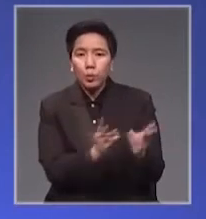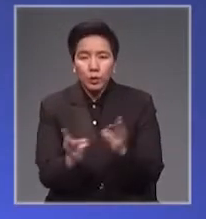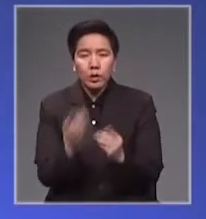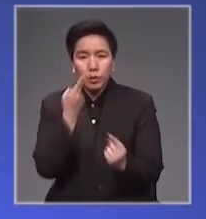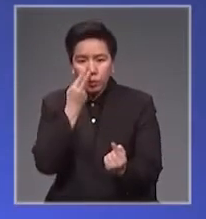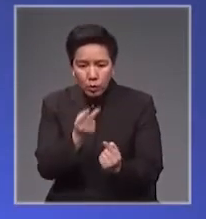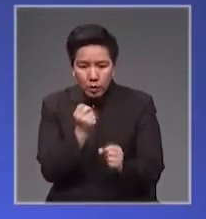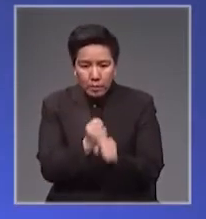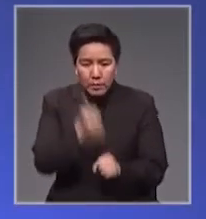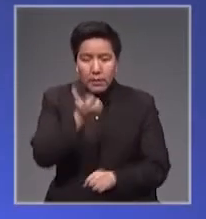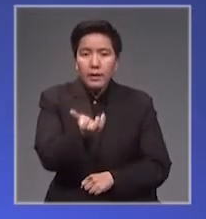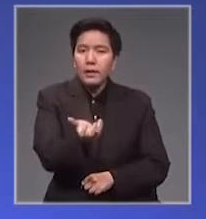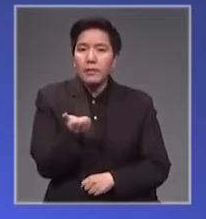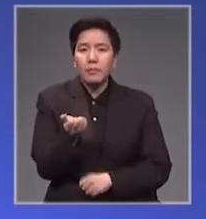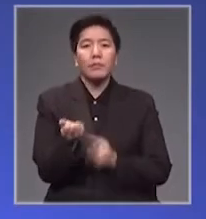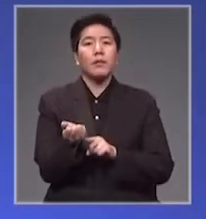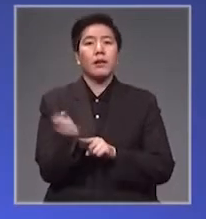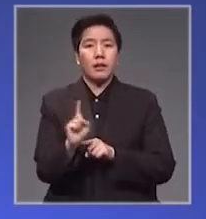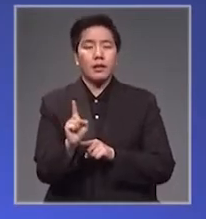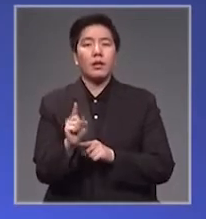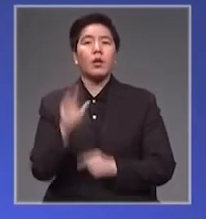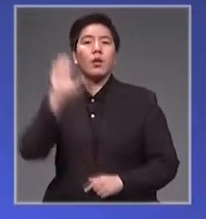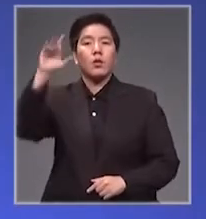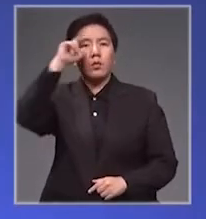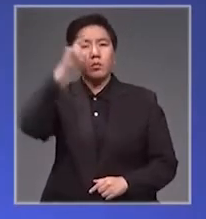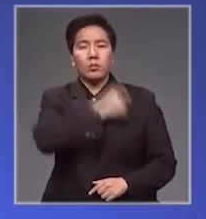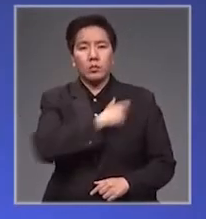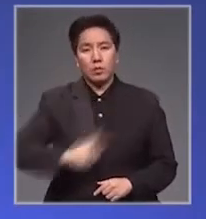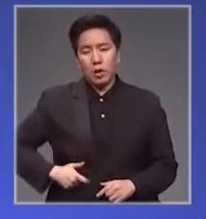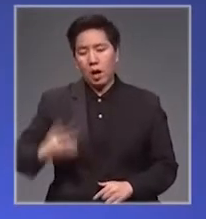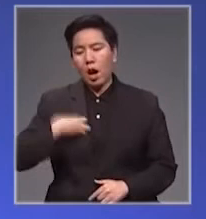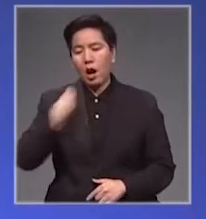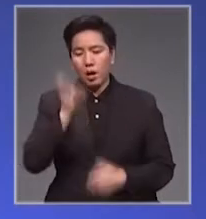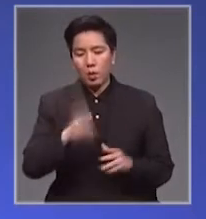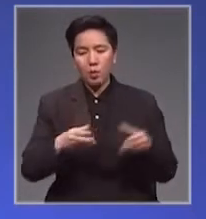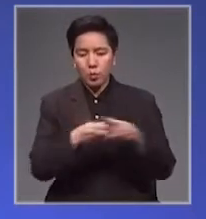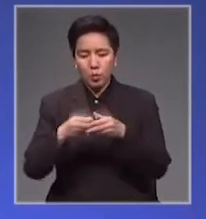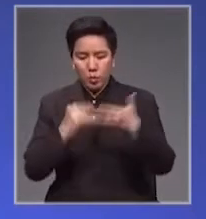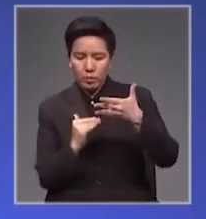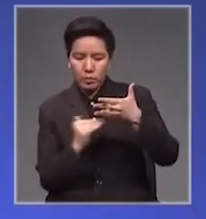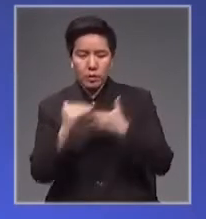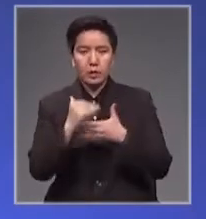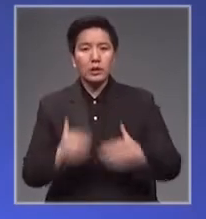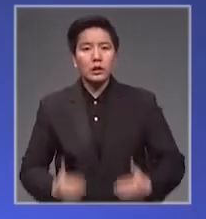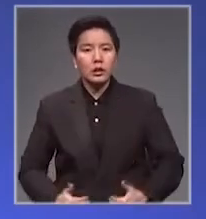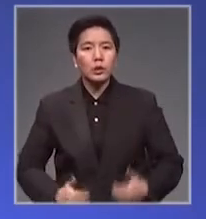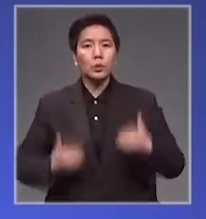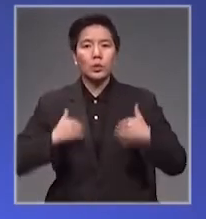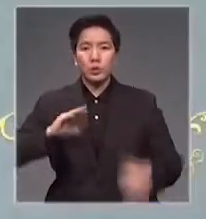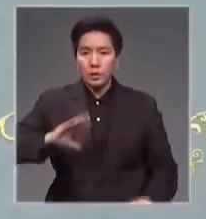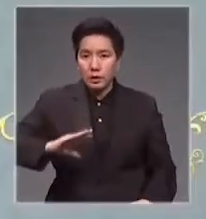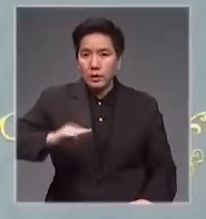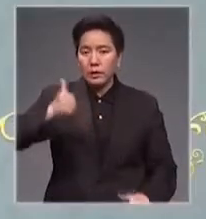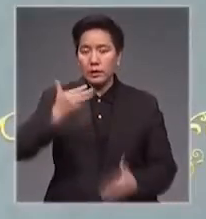ผลสัมฤทธิ์ของศาสตร์พระราชาที่ทรงมีพระราชประสงค์ให้ประชาชนทุกระดับทุกกลุ่มอาชีพมีคุณภาพชีวิตที่ดีขึ้นมีรายได้ที่เพีย